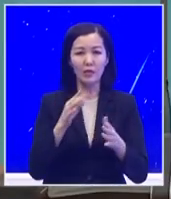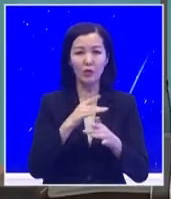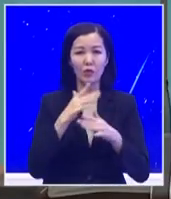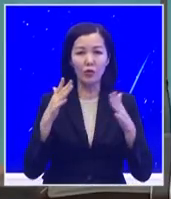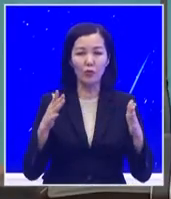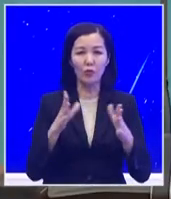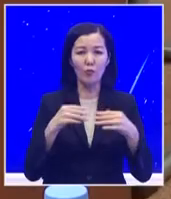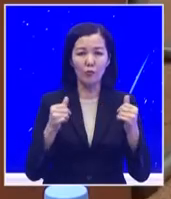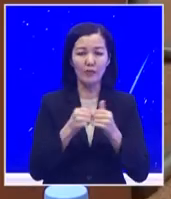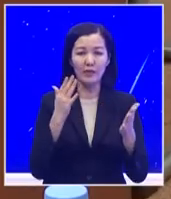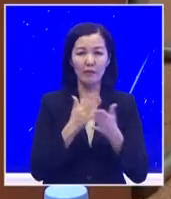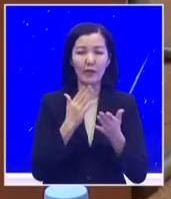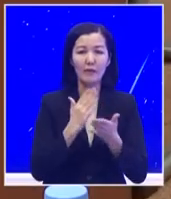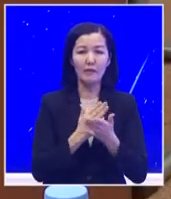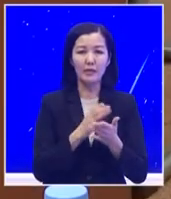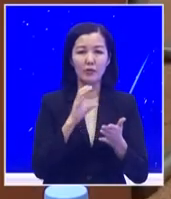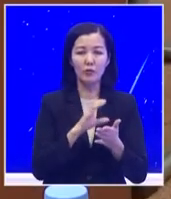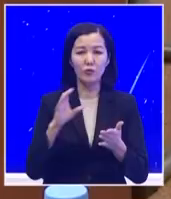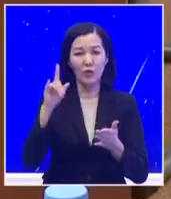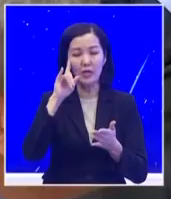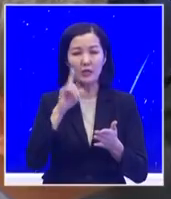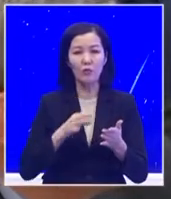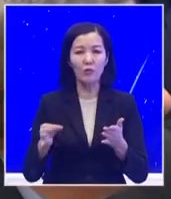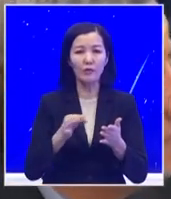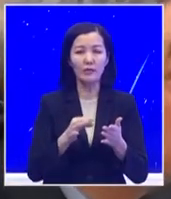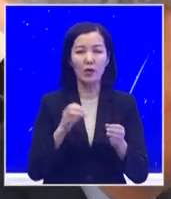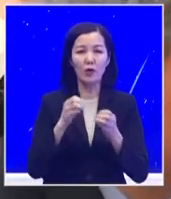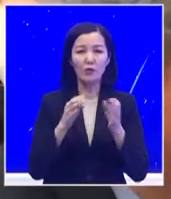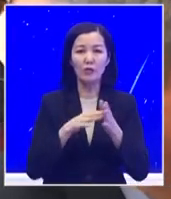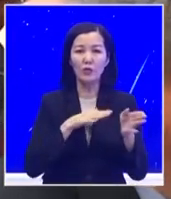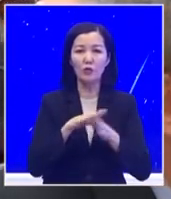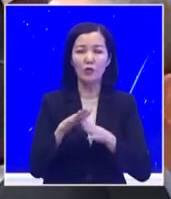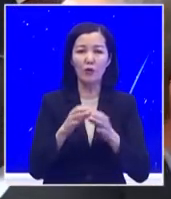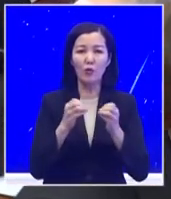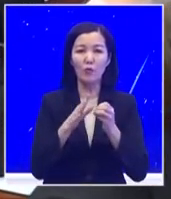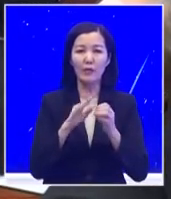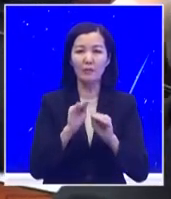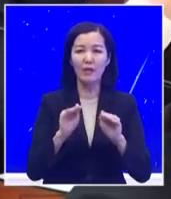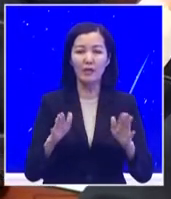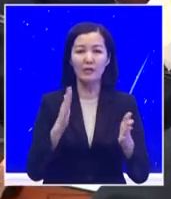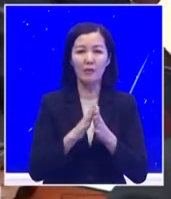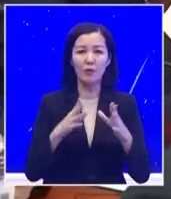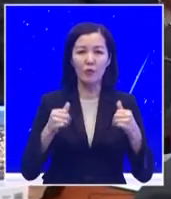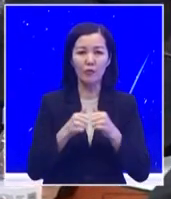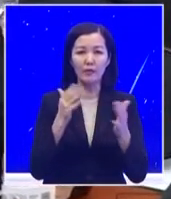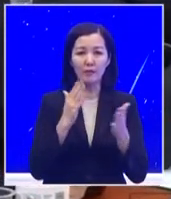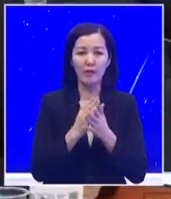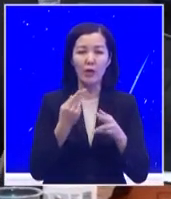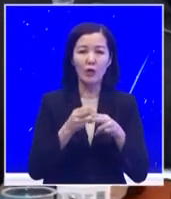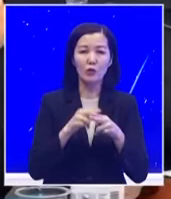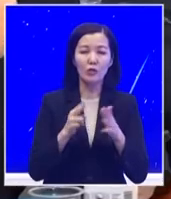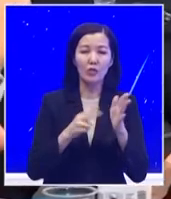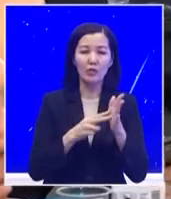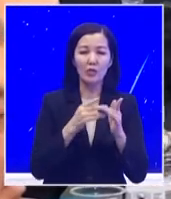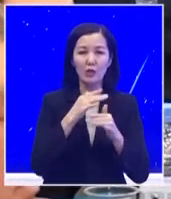балалы отбасылар бар. Мысалы, солтүстік Қазақстан облысында кәмелетке толмаған 15 баласы бар отбасы бар екен. Сондықтан 7-ден көп